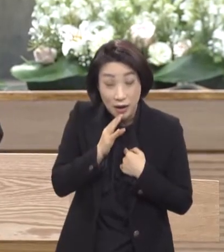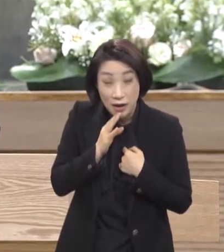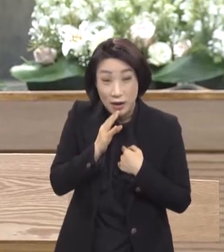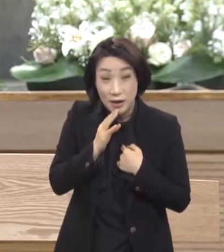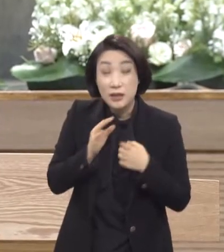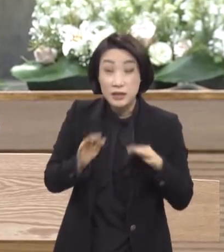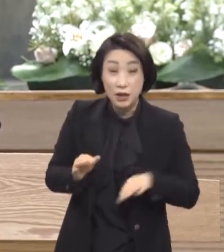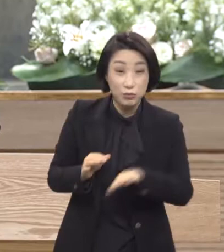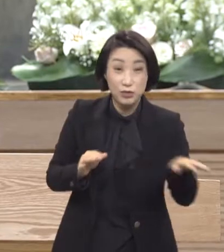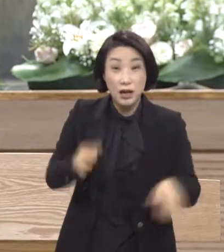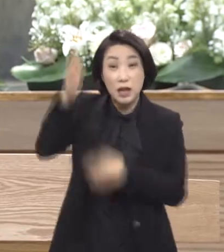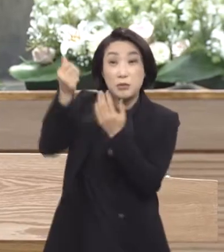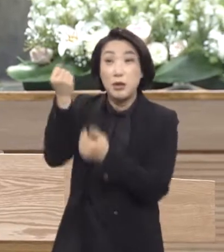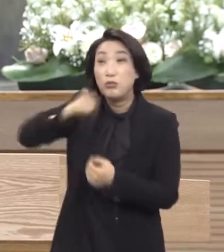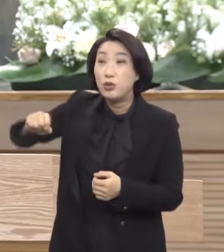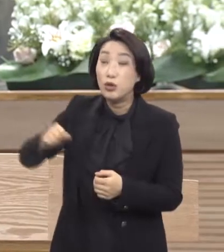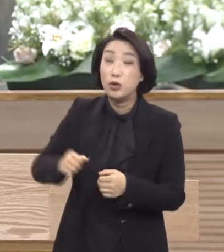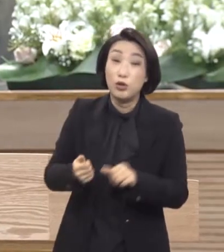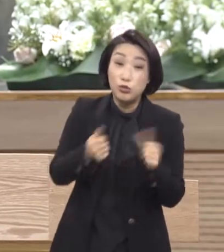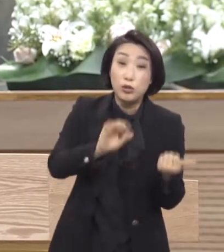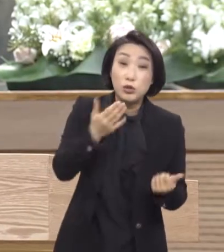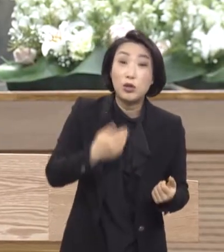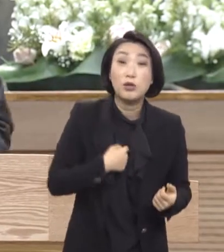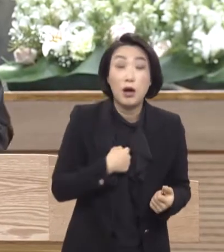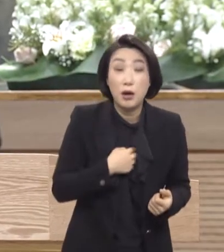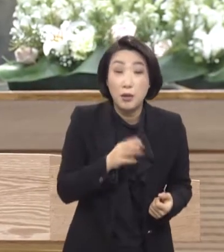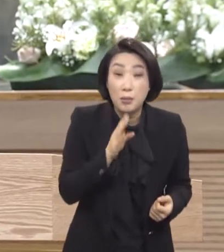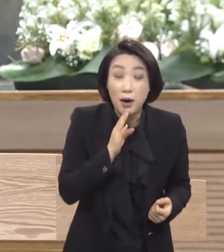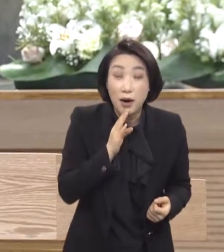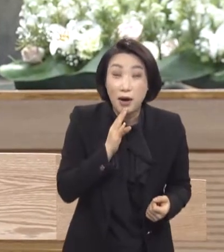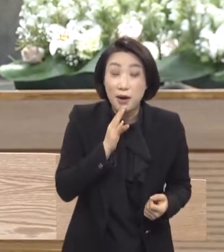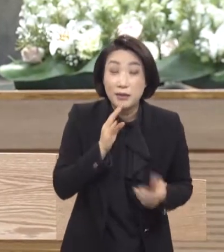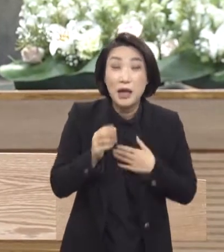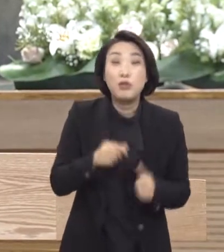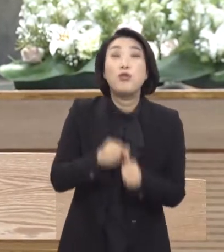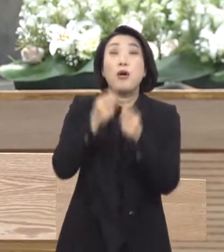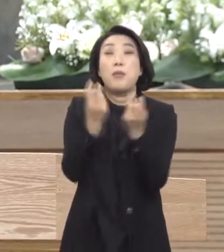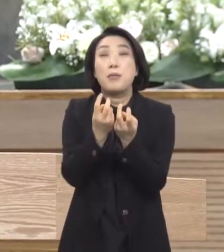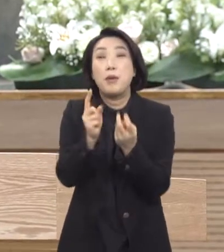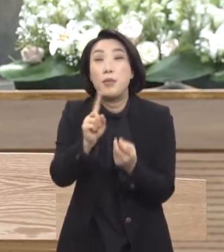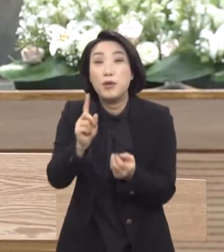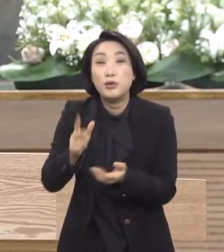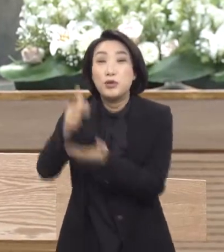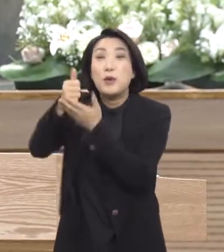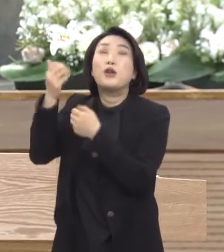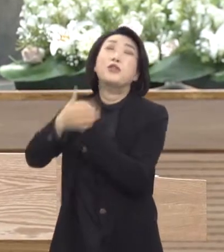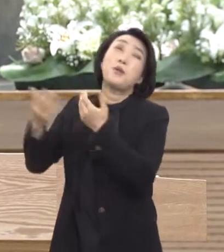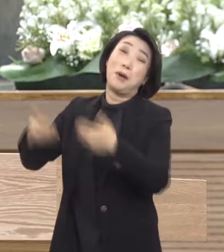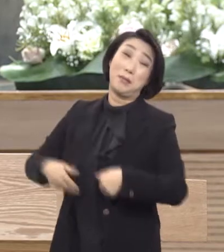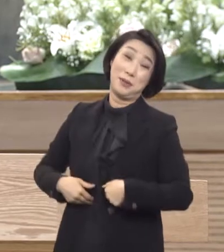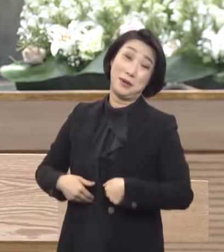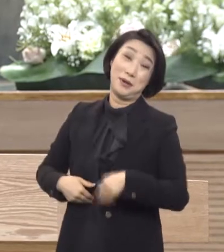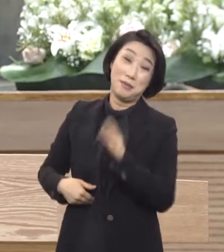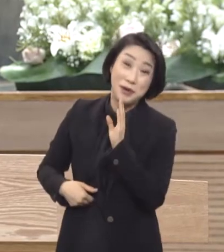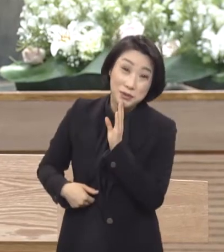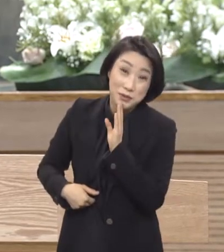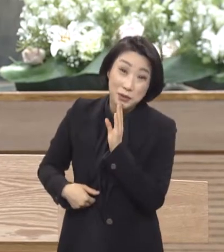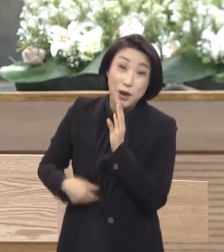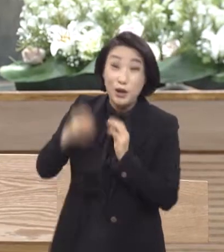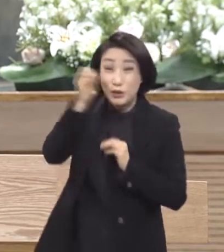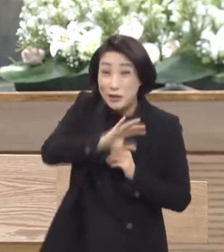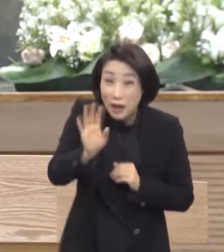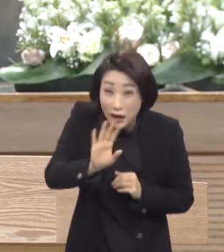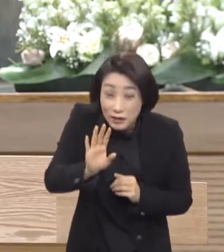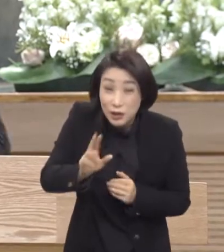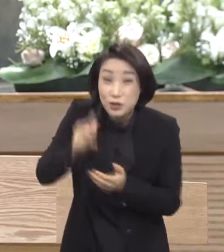피조물이 하나님을 도전해서 죽게 됐으니 사는 비결은 그분의 은혜를 입어야 돼. 그냥 은혜가